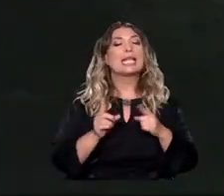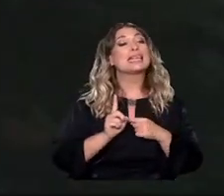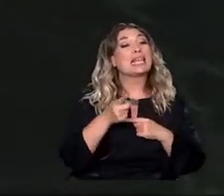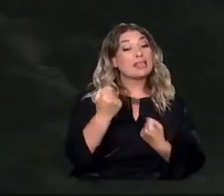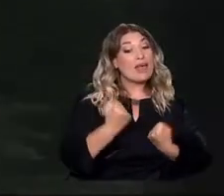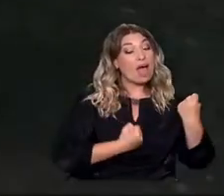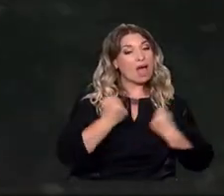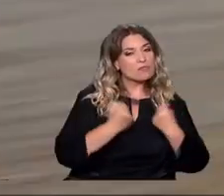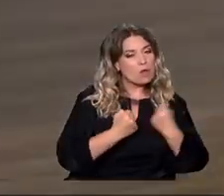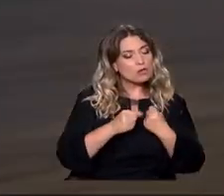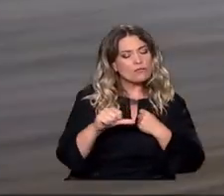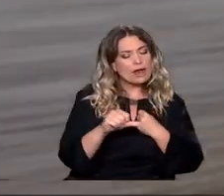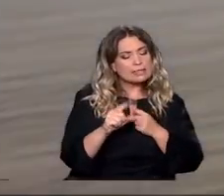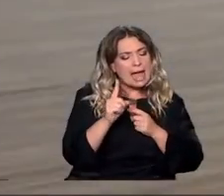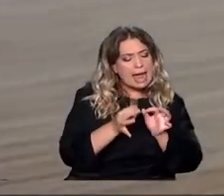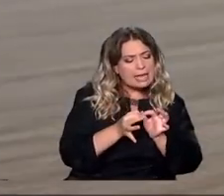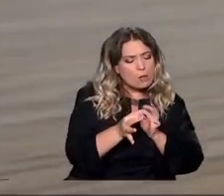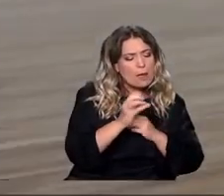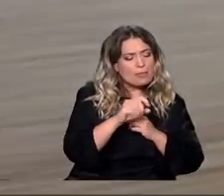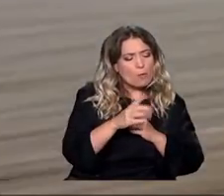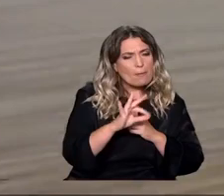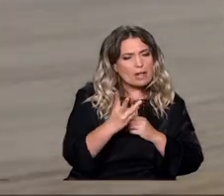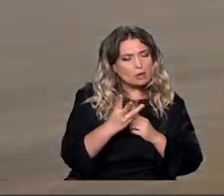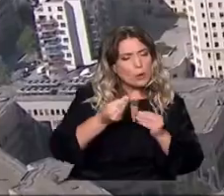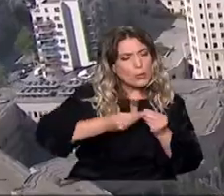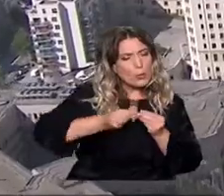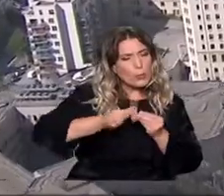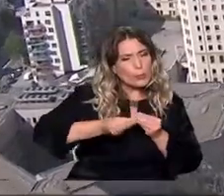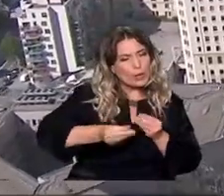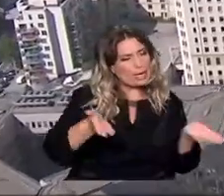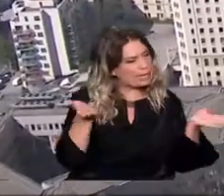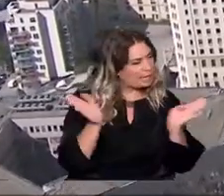χιλιόμετρο για ταξίδια με αυτοκίνητο έως 1.000 χιλιόμετρα κατά ανώτατο όριο.